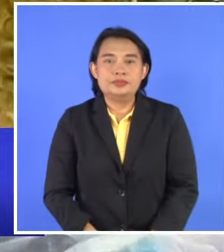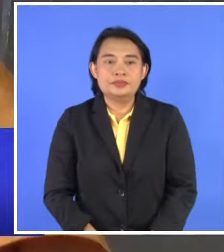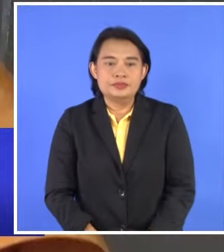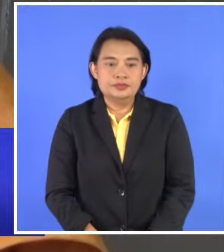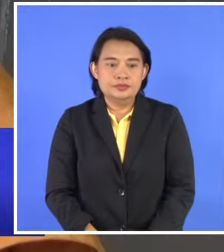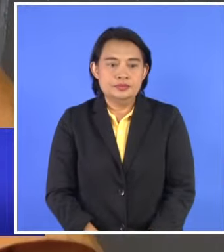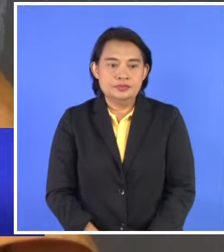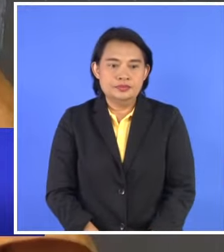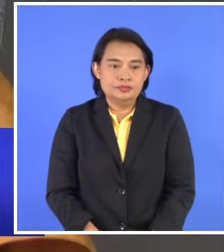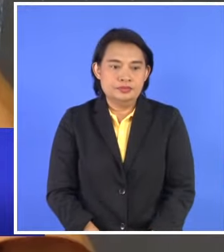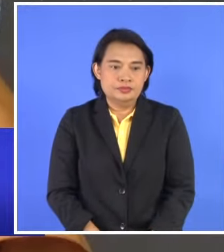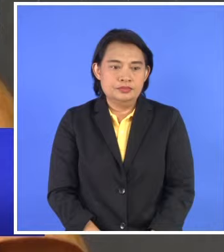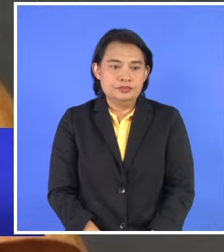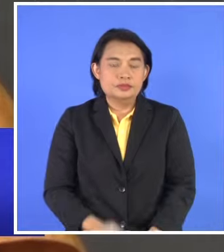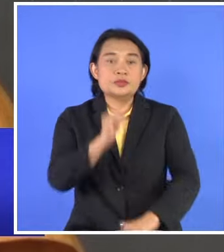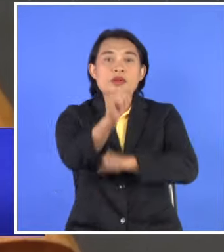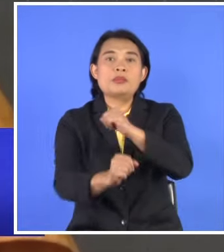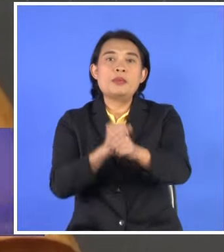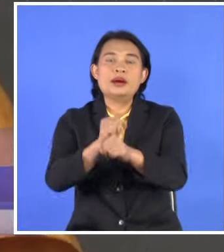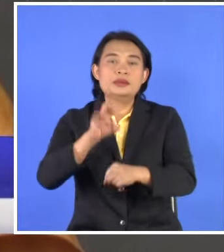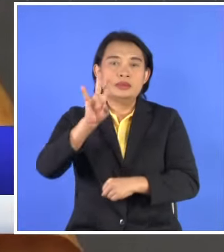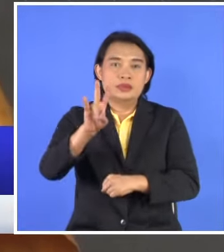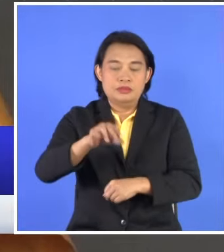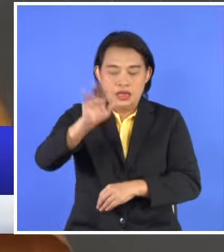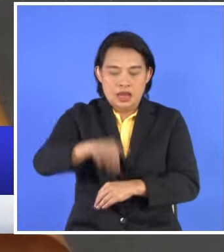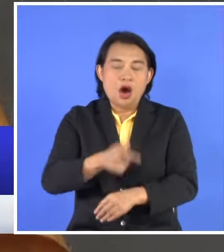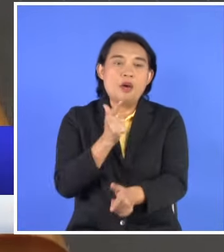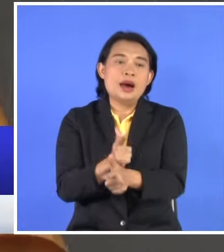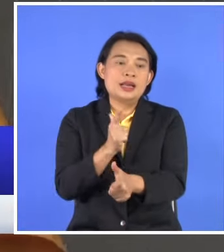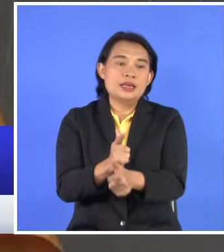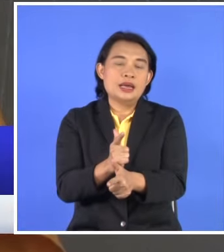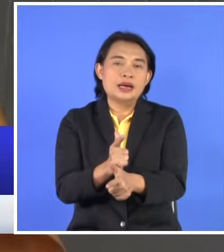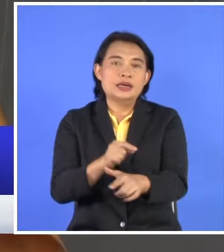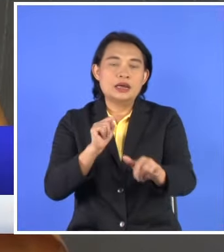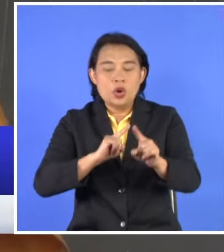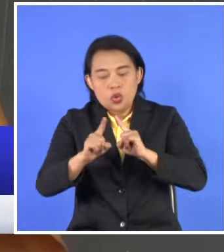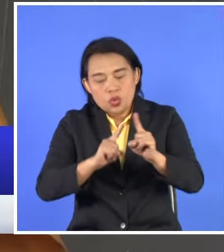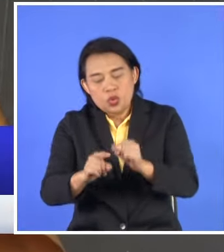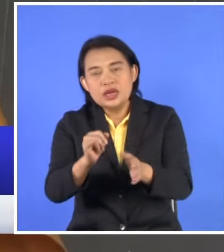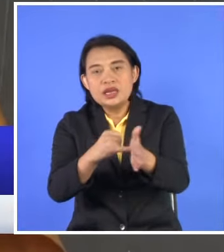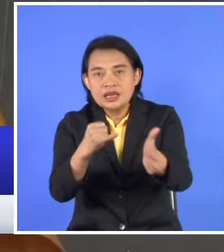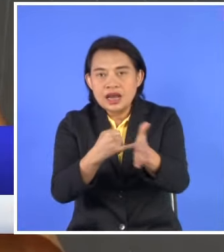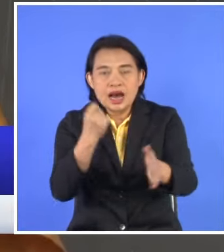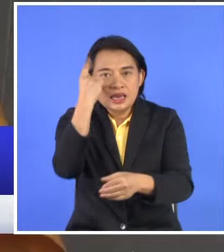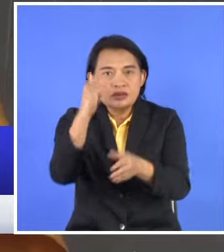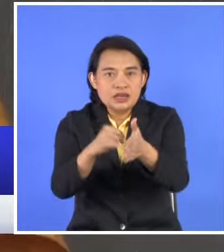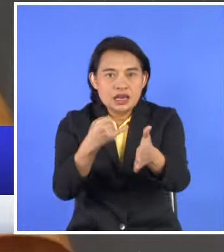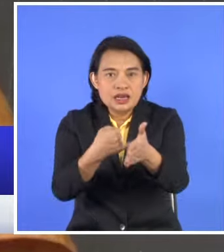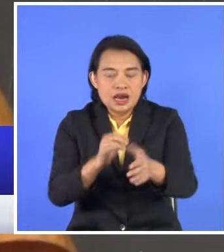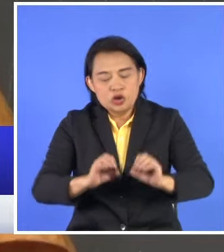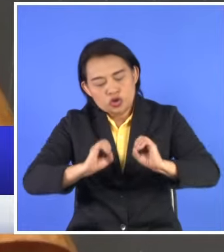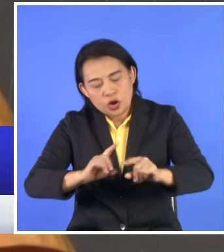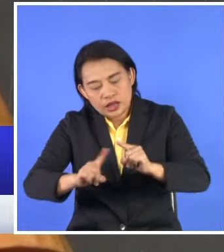ชอประมาณ 7ปีแล้วโยมเอามาเลี้ยงกันน่ะก็เป็นคนพูดให้สอนให้ฟังทุกรู้เรื่องทุก